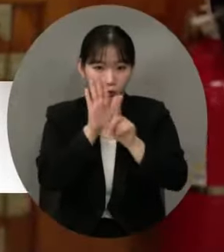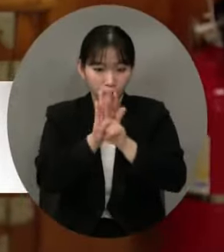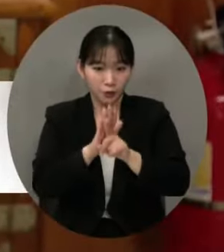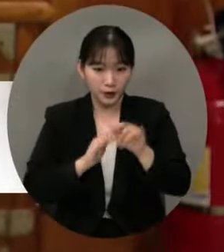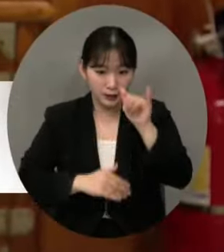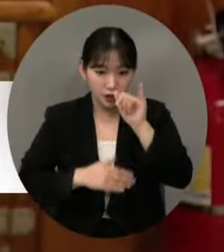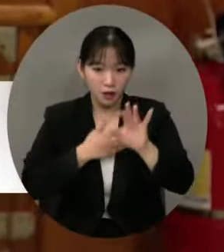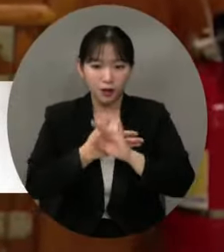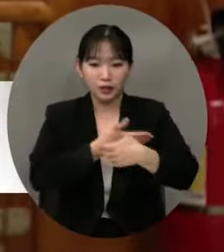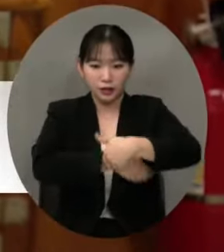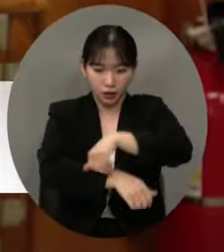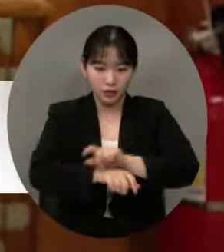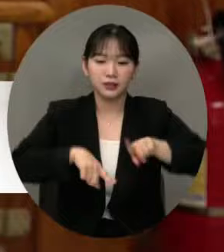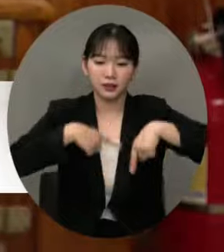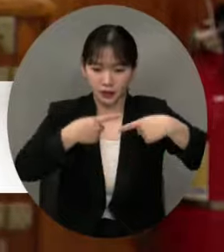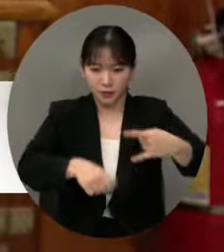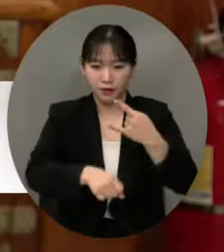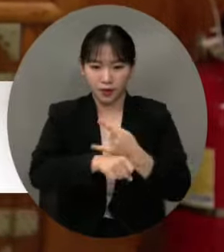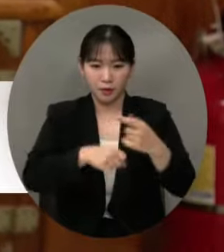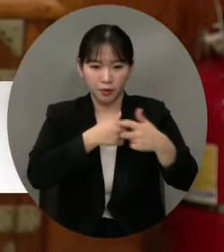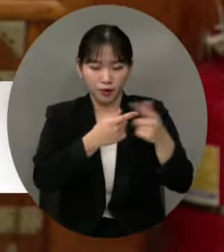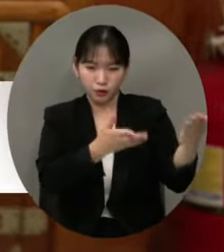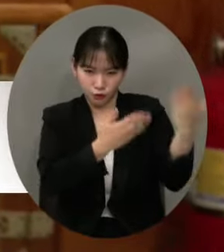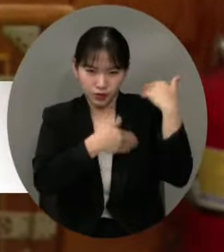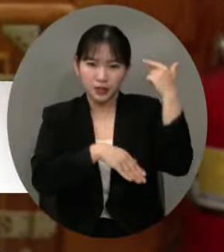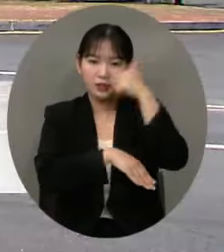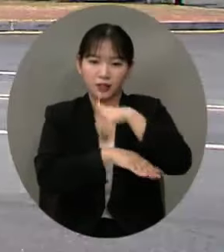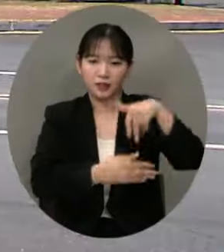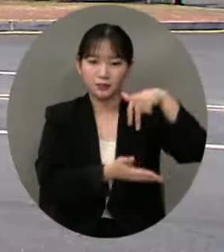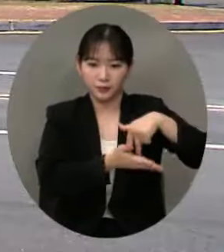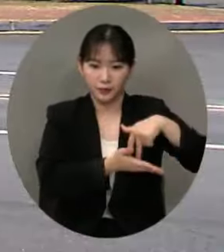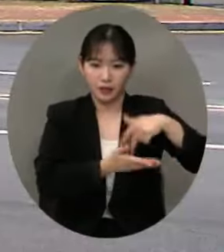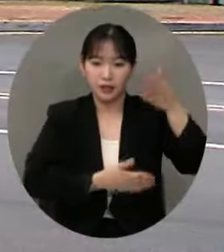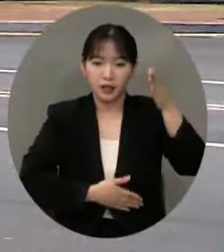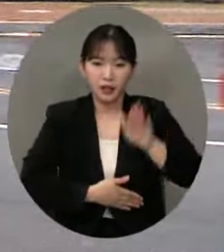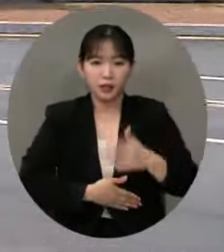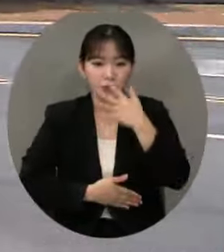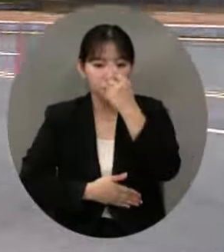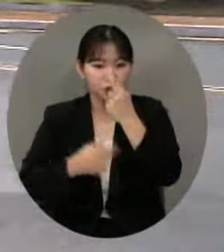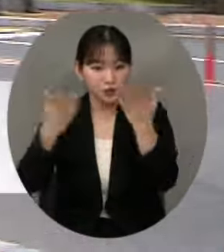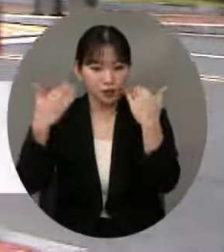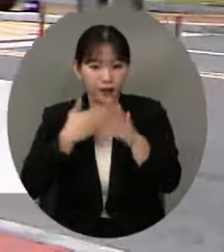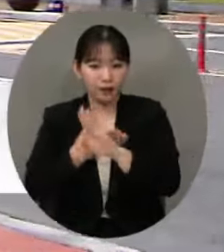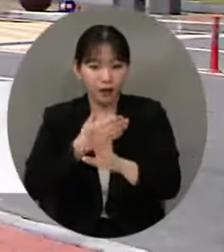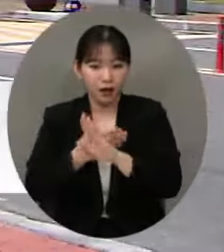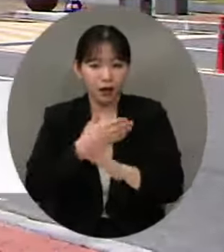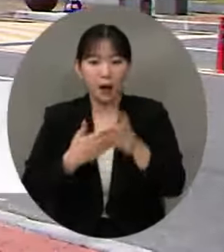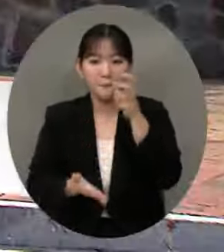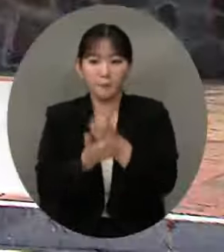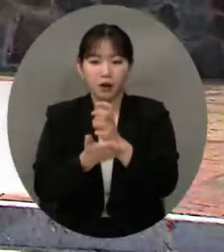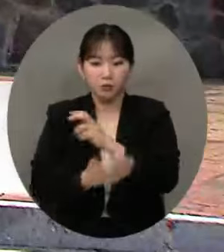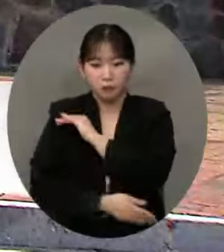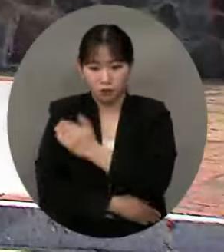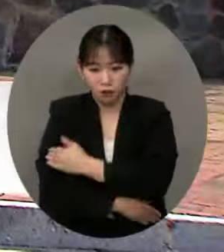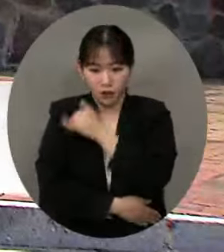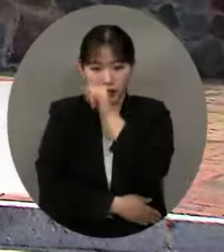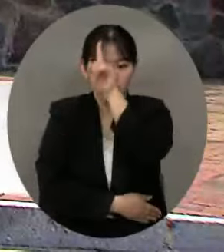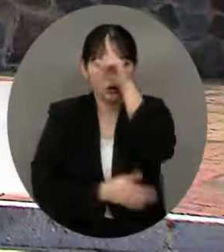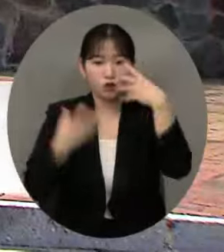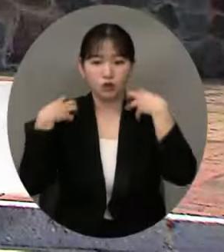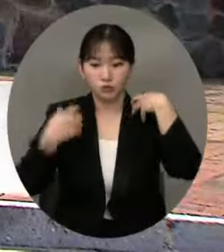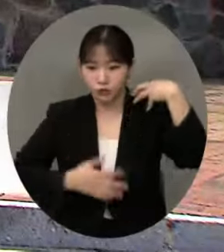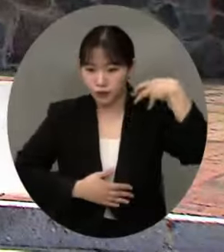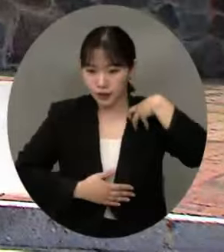진행된다면 적극적으로 참여해 의대를 유치하겠다는 입장. 하지만 순천대학교는 법적 권한이 있는 정부 주관의